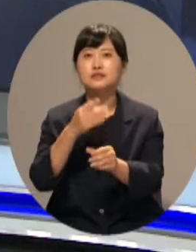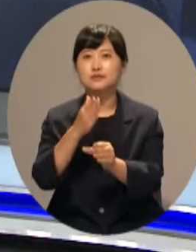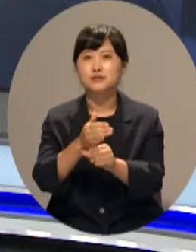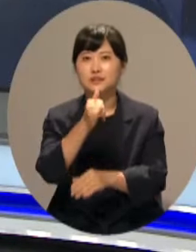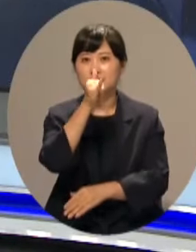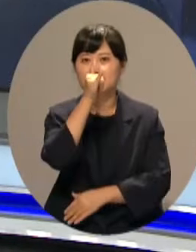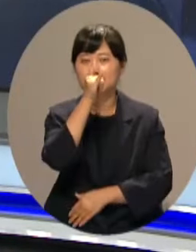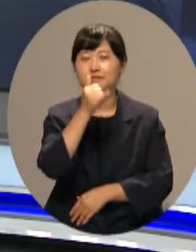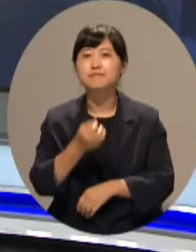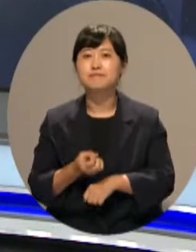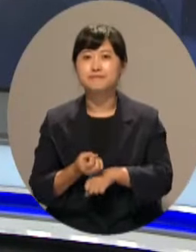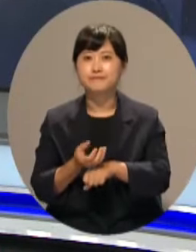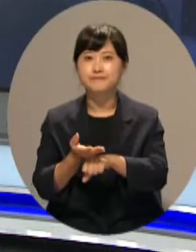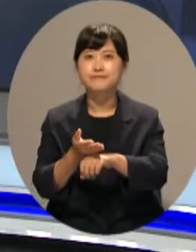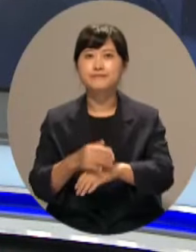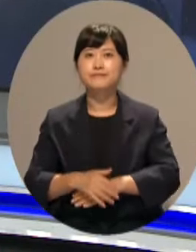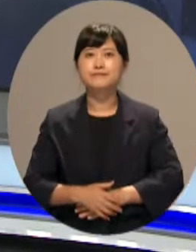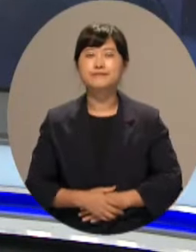기잡니다